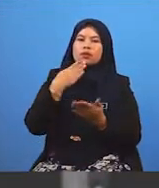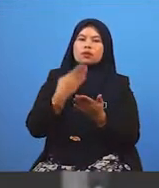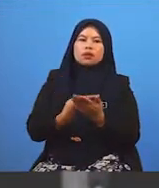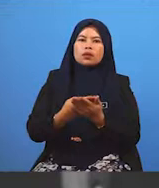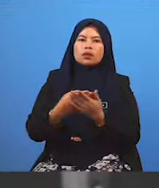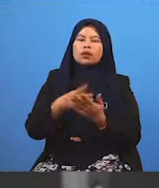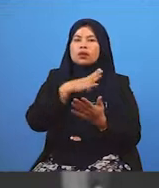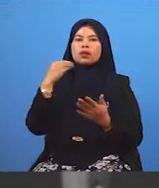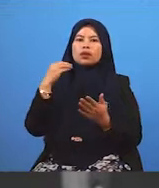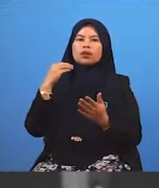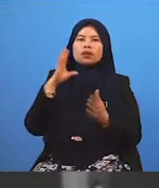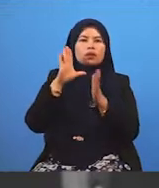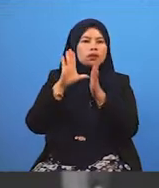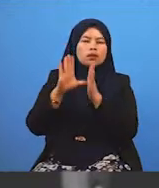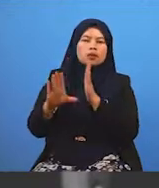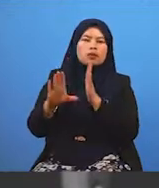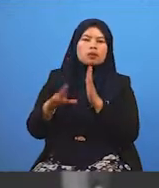merekalah orang-orang yang berjaya.